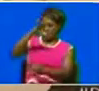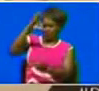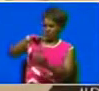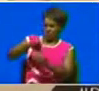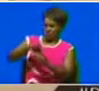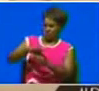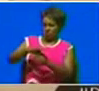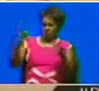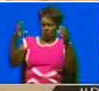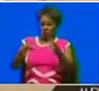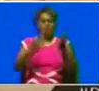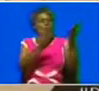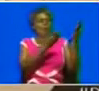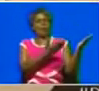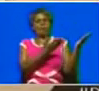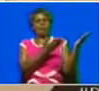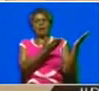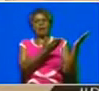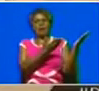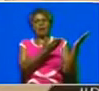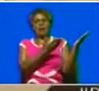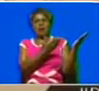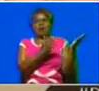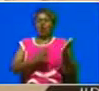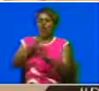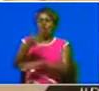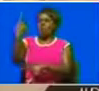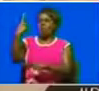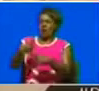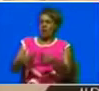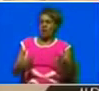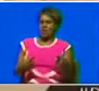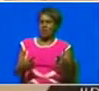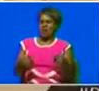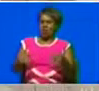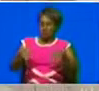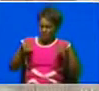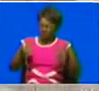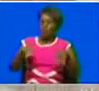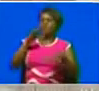kwa jamii ya Wamakonde hii inaonekana kuwa zaidi ya mwaka mmoja, na kwa kuwa asubirie